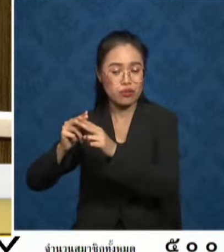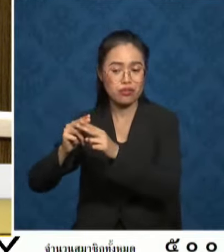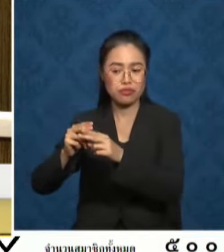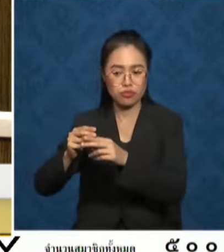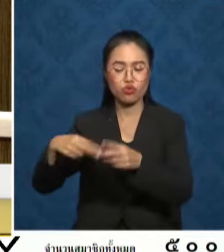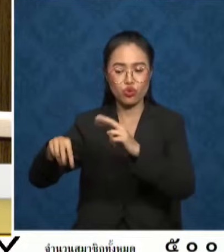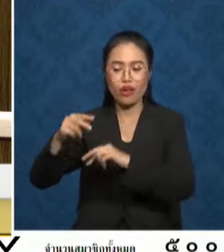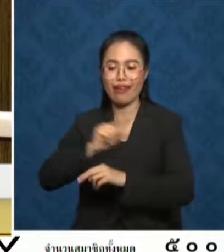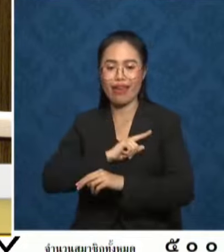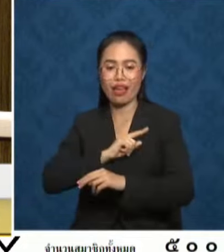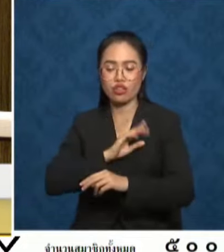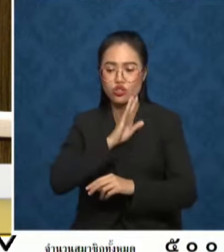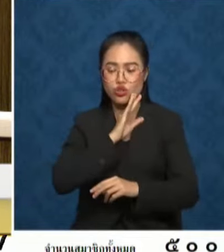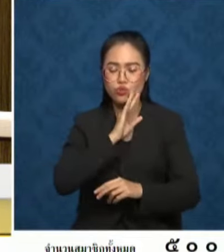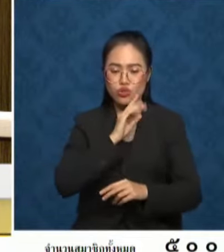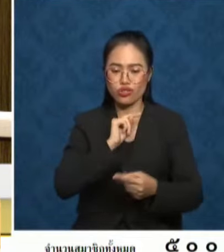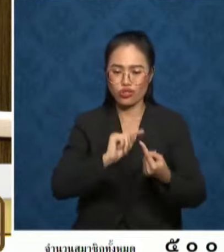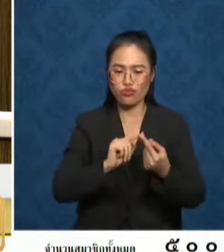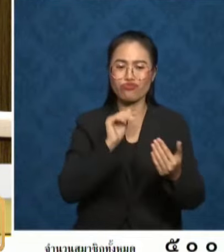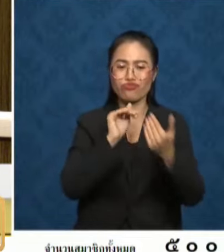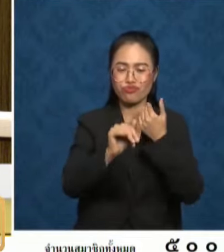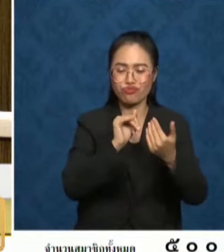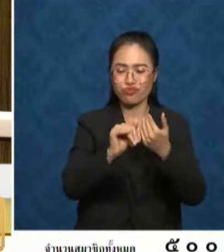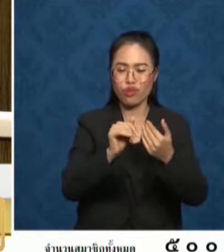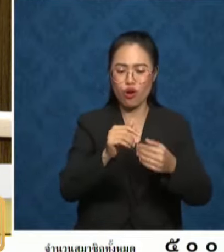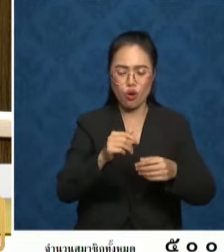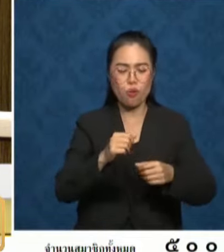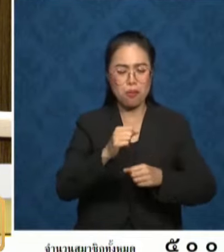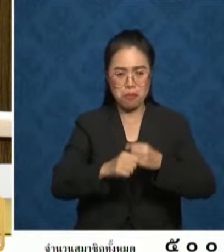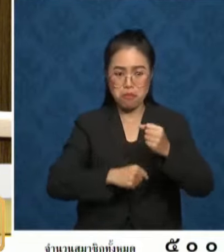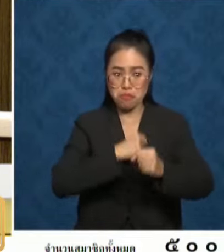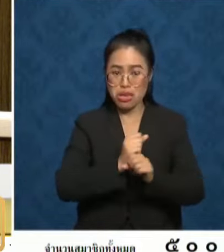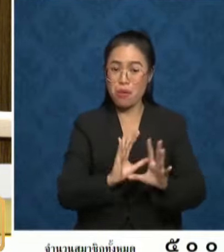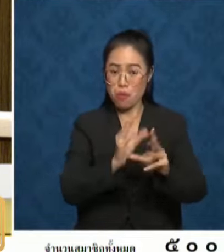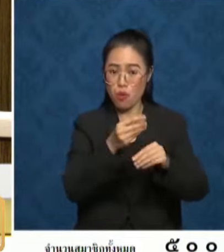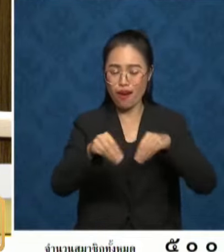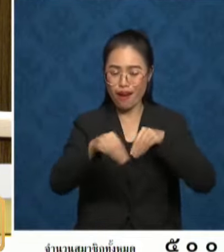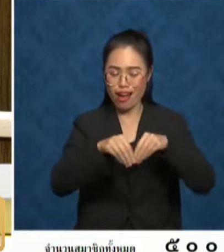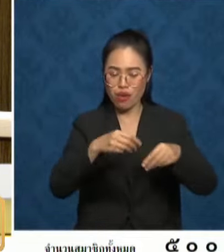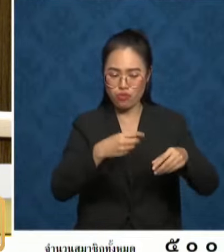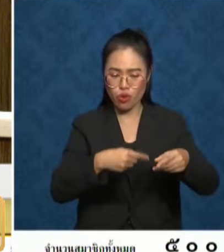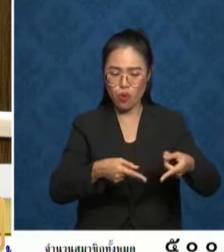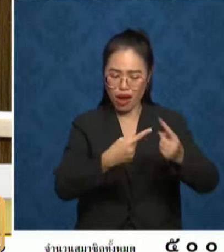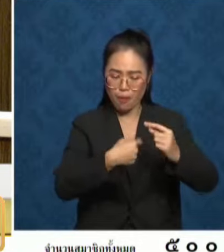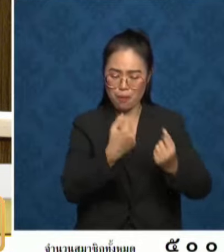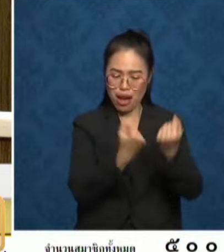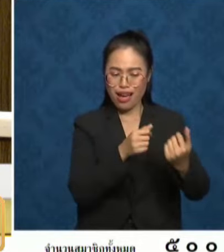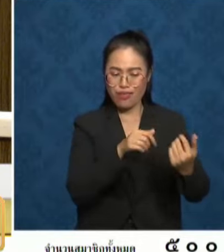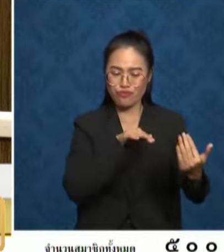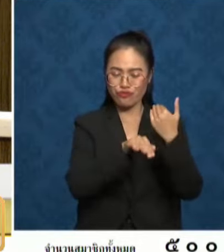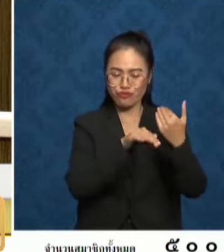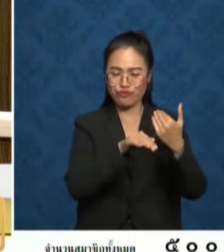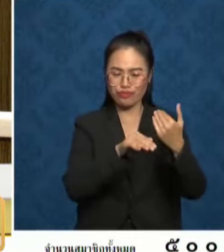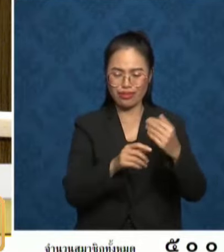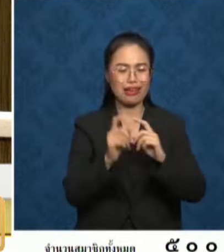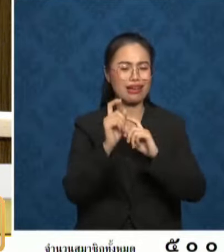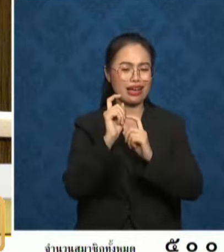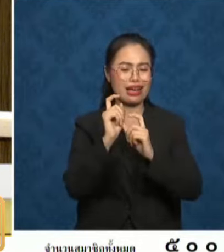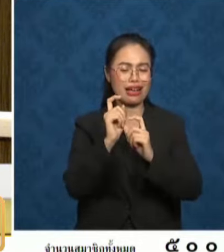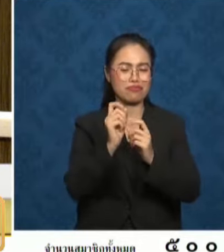งวดประจำปีเนี่ยจะมีรถใช้เป็นสภาพเป็นจำนวนมากก็จะทำให้เกิดการจราจรติดขัดลนบนเกดกะเกดขวานทจราจรการ